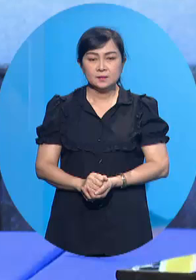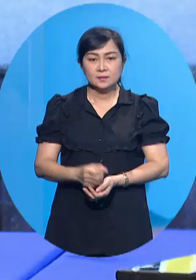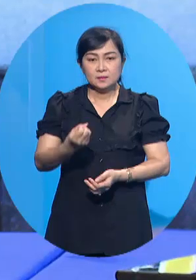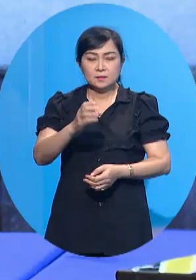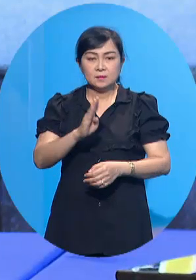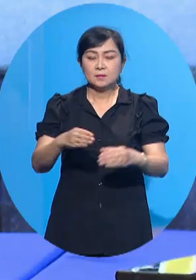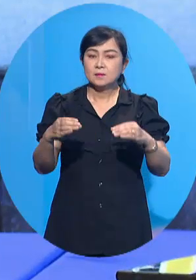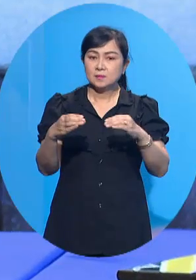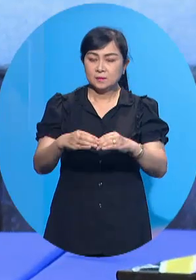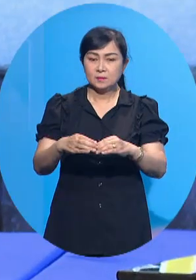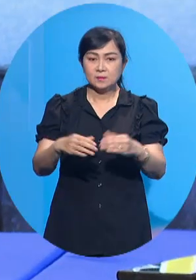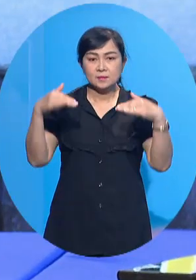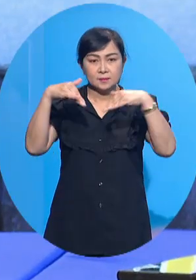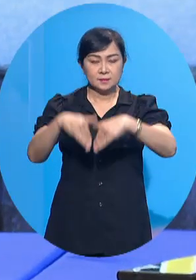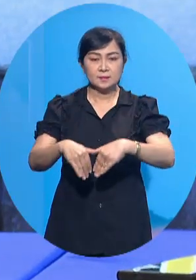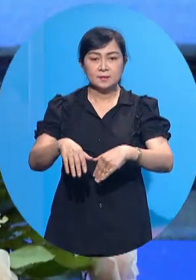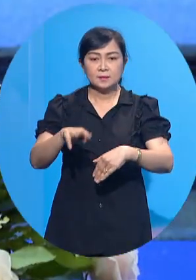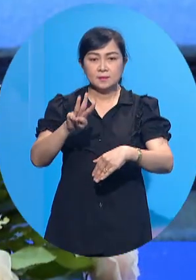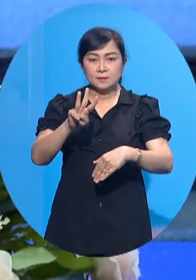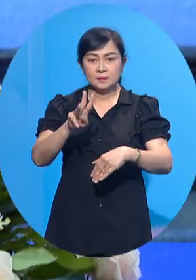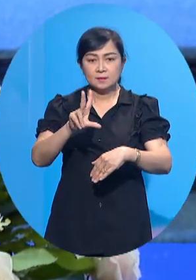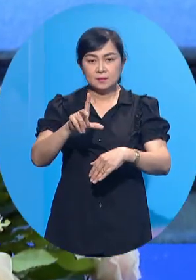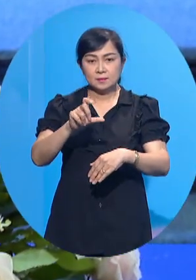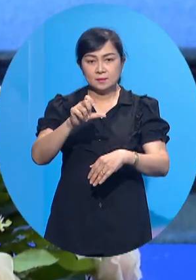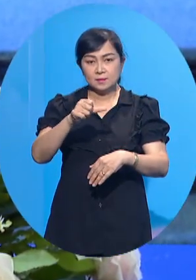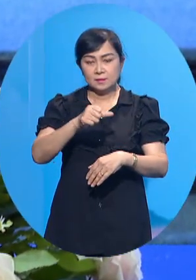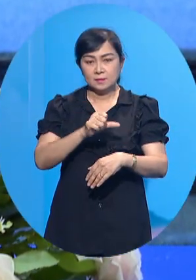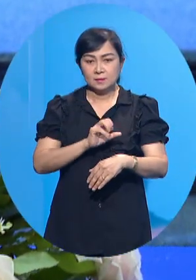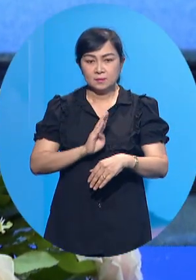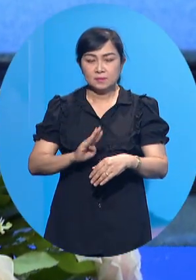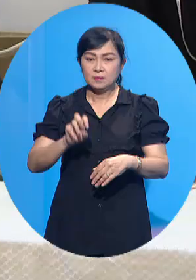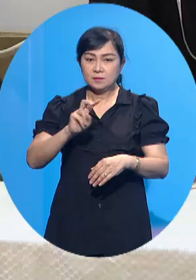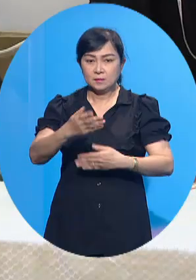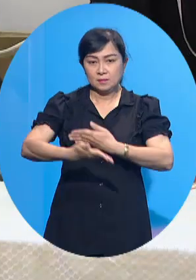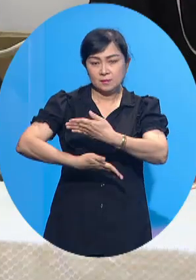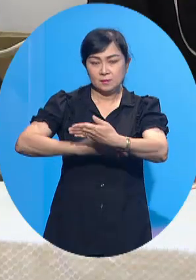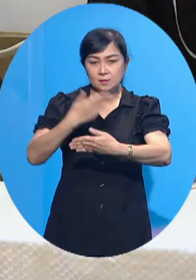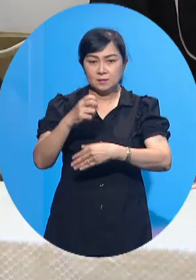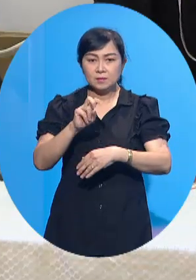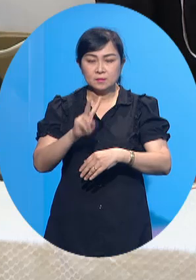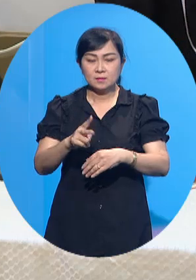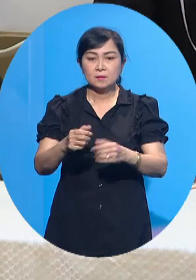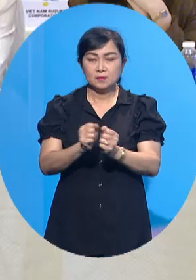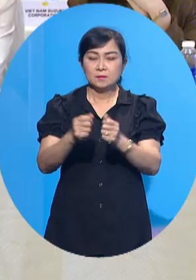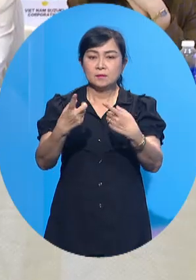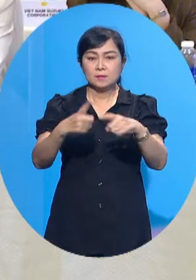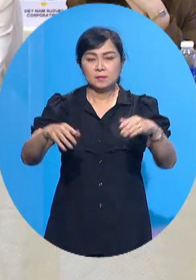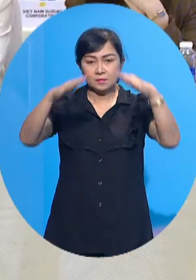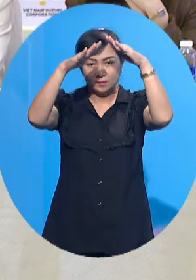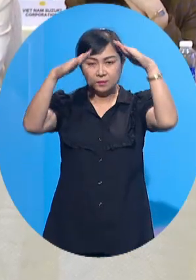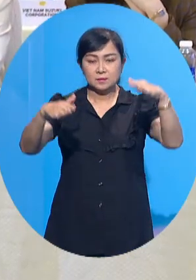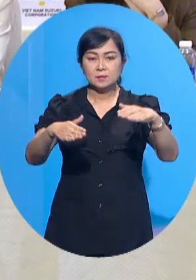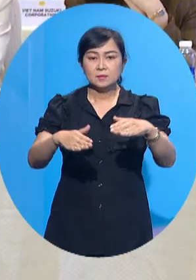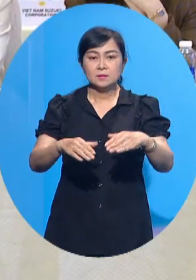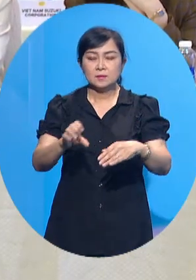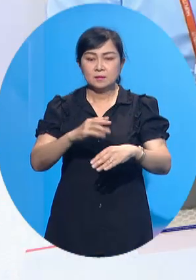nổi bật của hội nghị là sự tham gia của 38 đại biểu sinh viên tiêu biểu cùng tham gia trao đổi góc nhìn từ sinh viên với doanh nghiệp và nhà trường trong